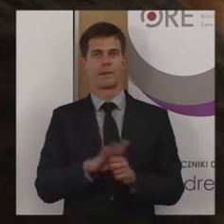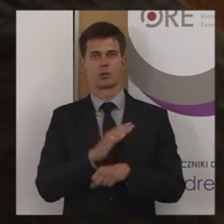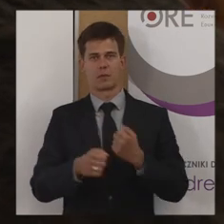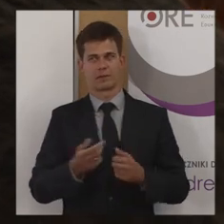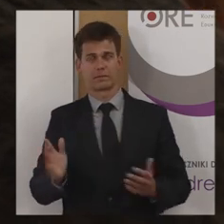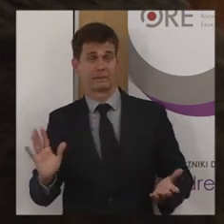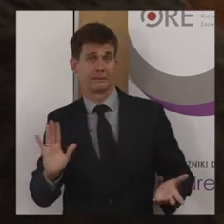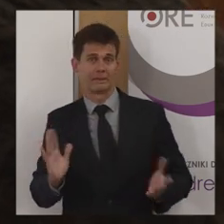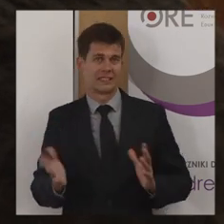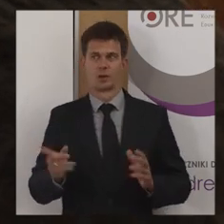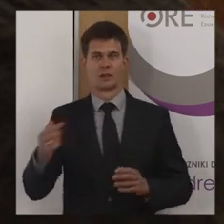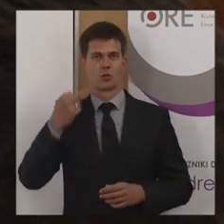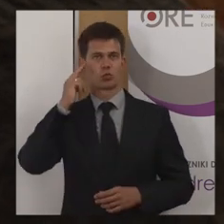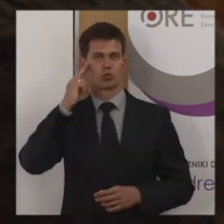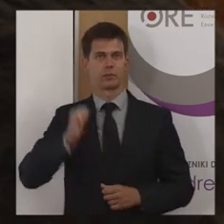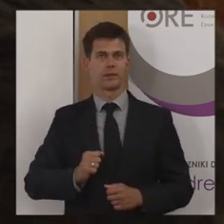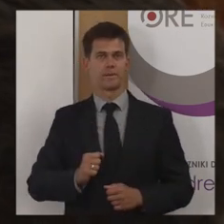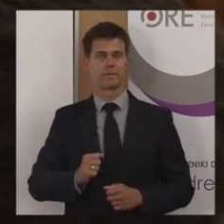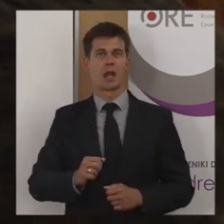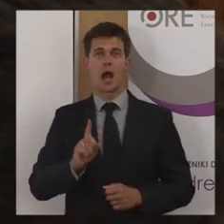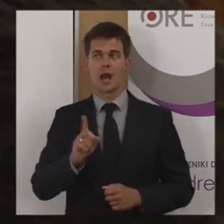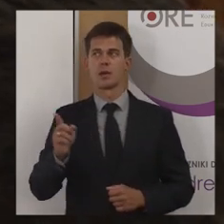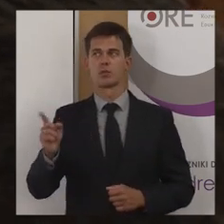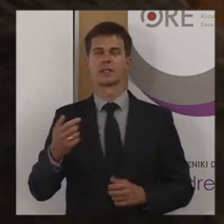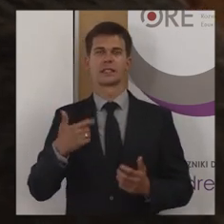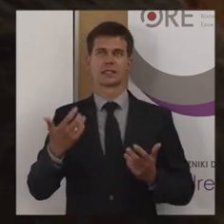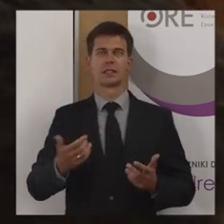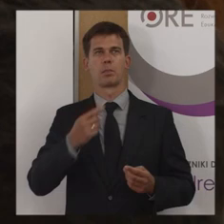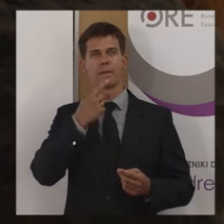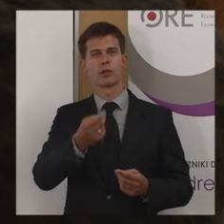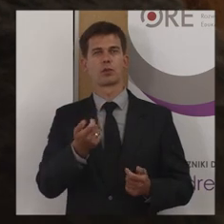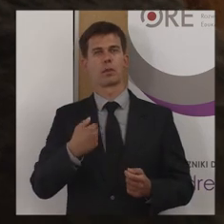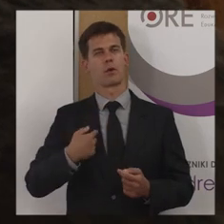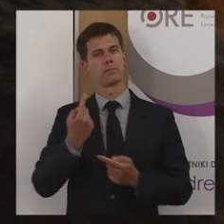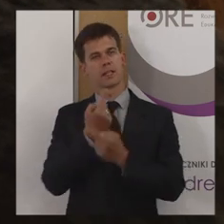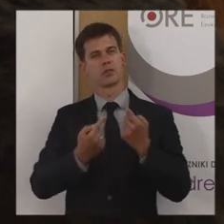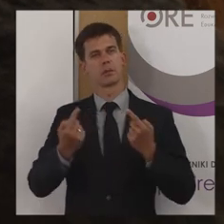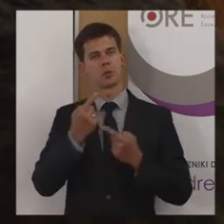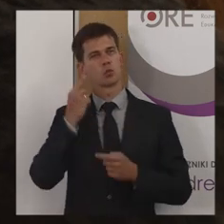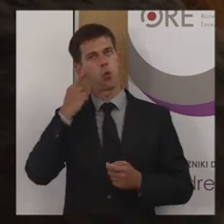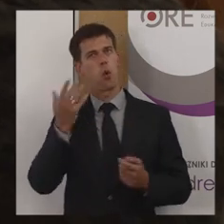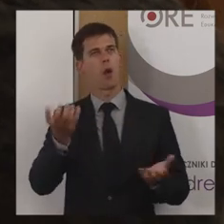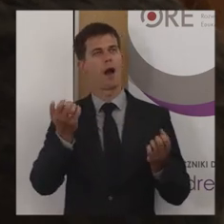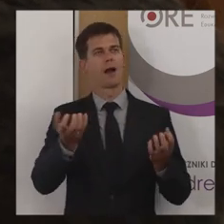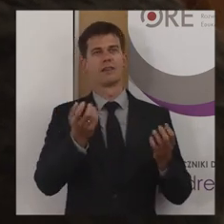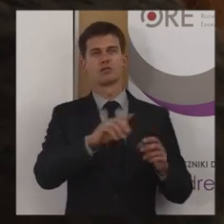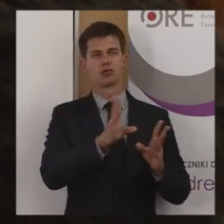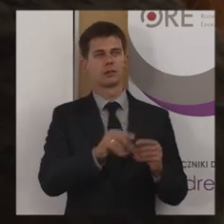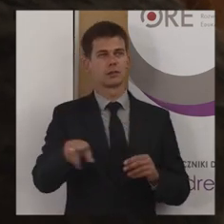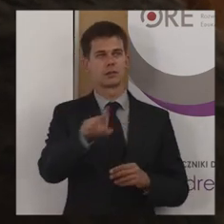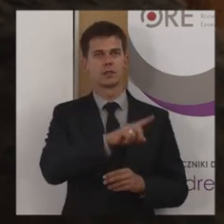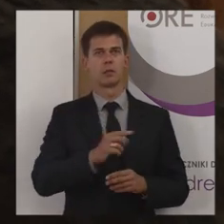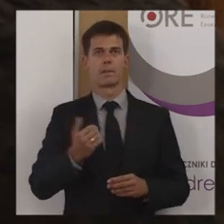Natomiast to, co chciałabym, taką refleksją się chciałam z Państwem podzielić po wysłuchaniu tutaj